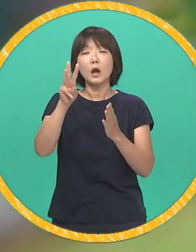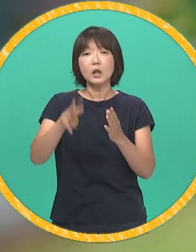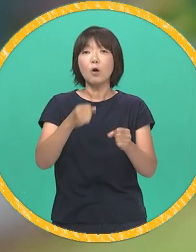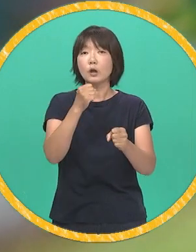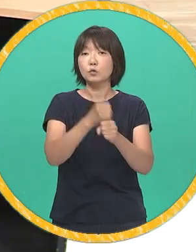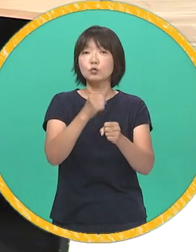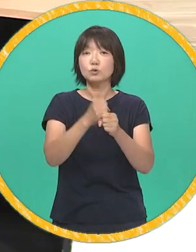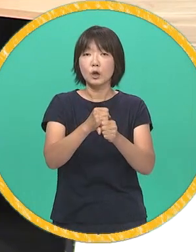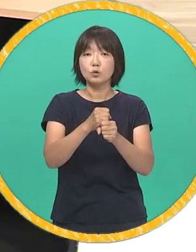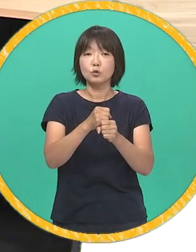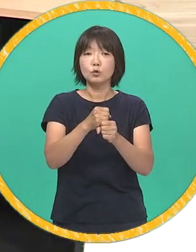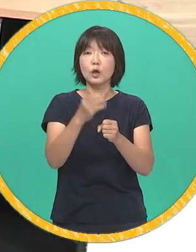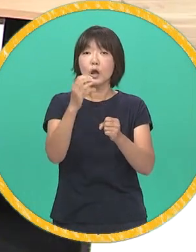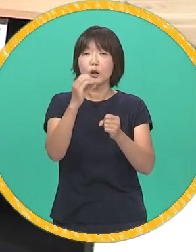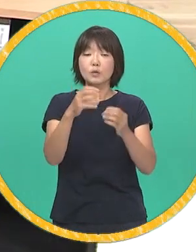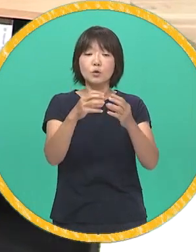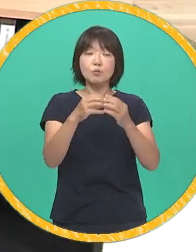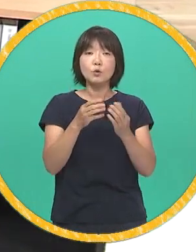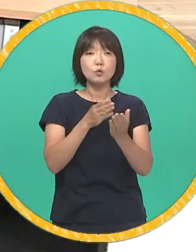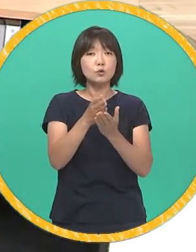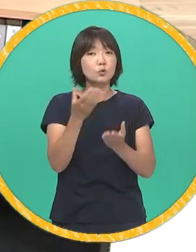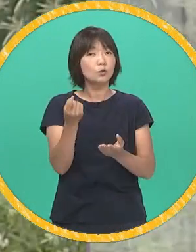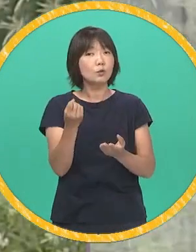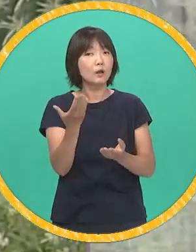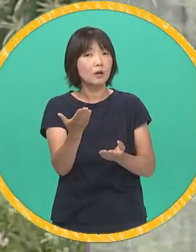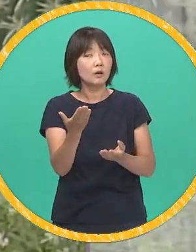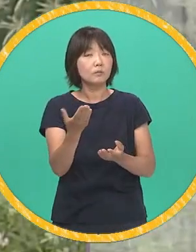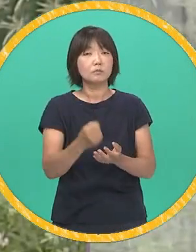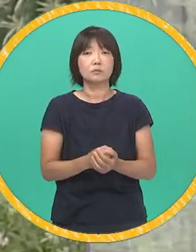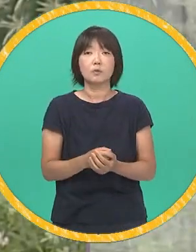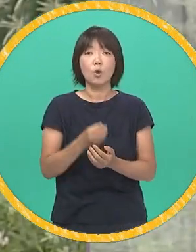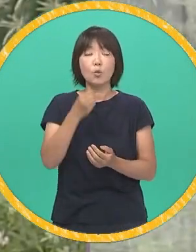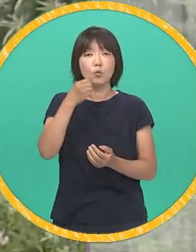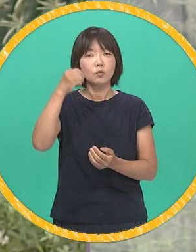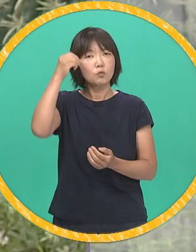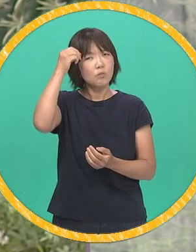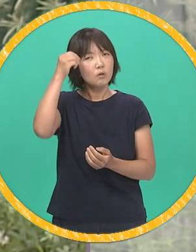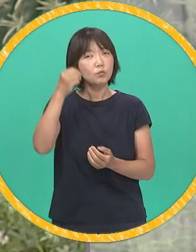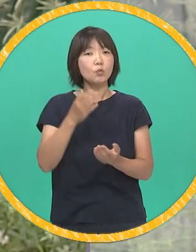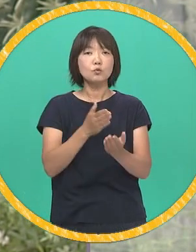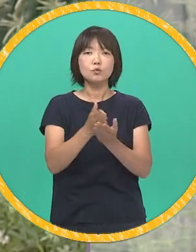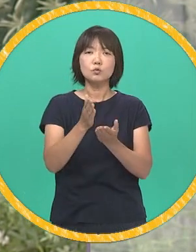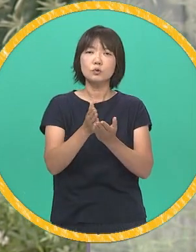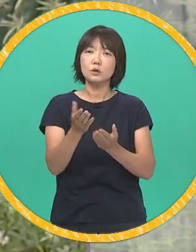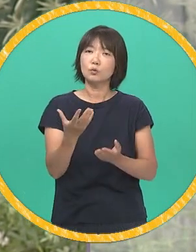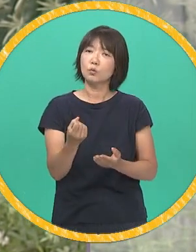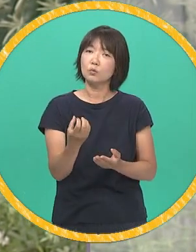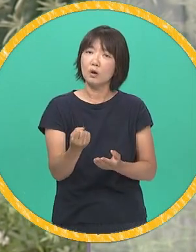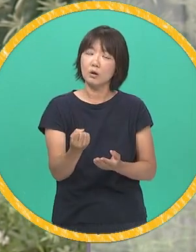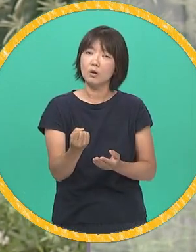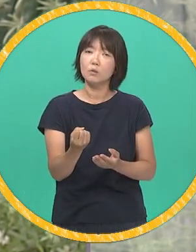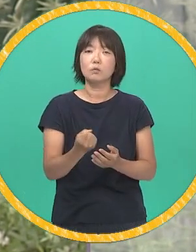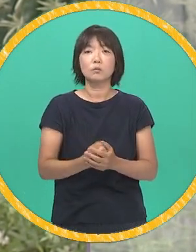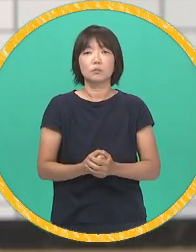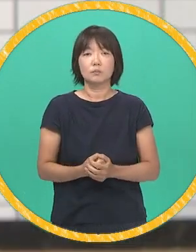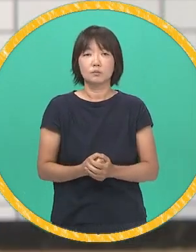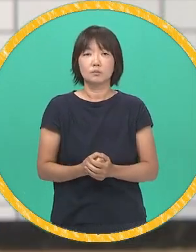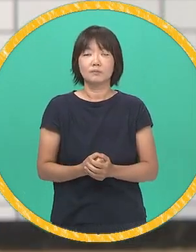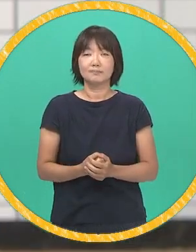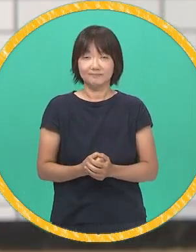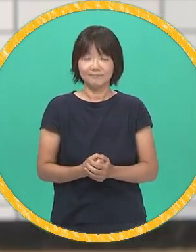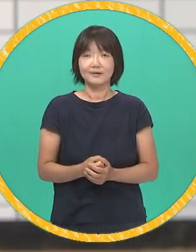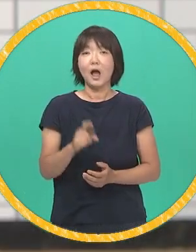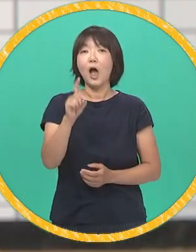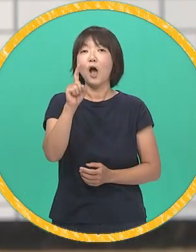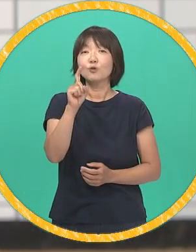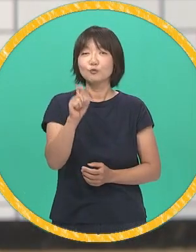ているみうめ第何種類あるでしょうか女ってそんなに種類あるんです付けするもうどのくらいだろう兵士